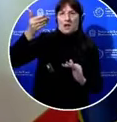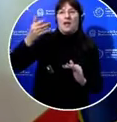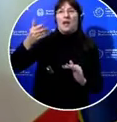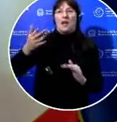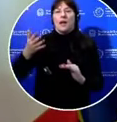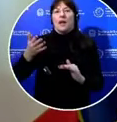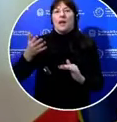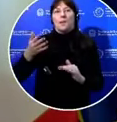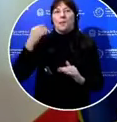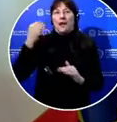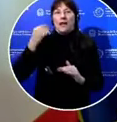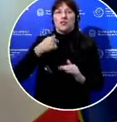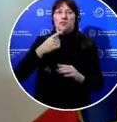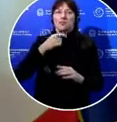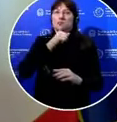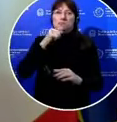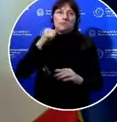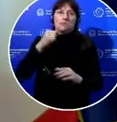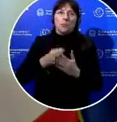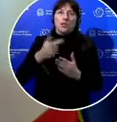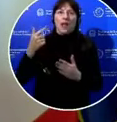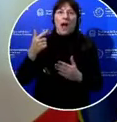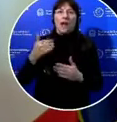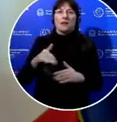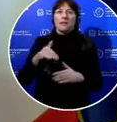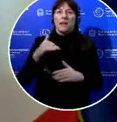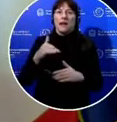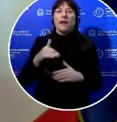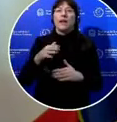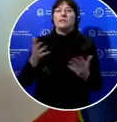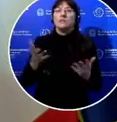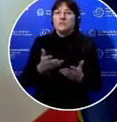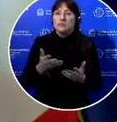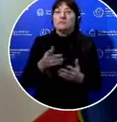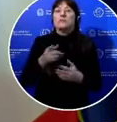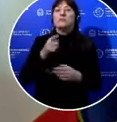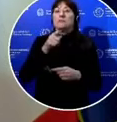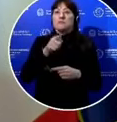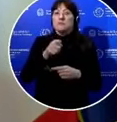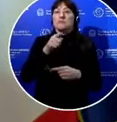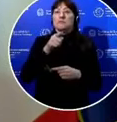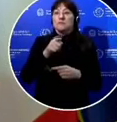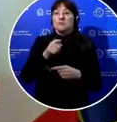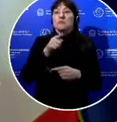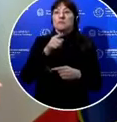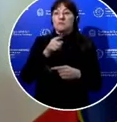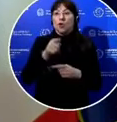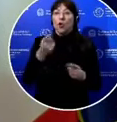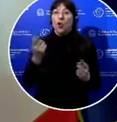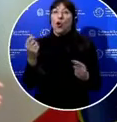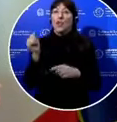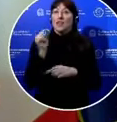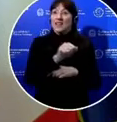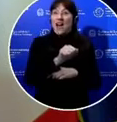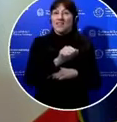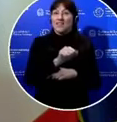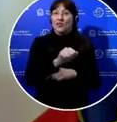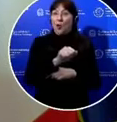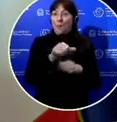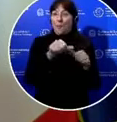attuale e necessaria la realizzazione nel contrasto ai player delle droghe, che sono le